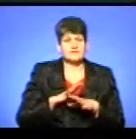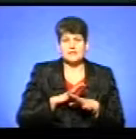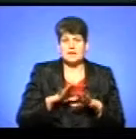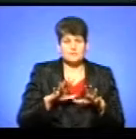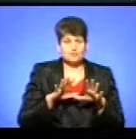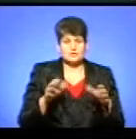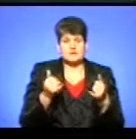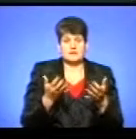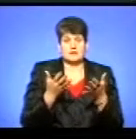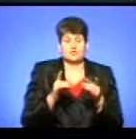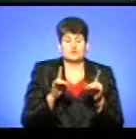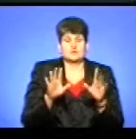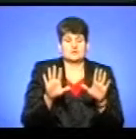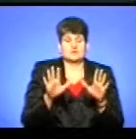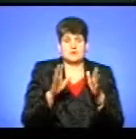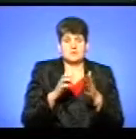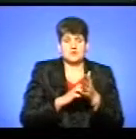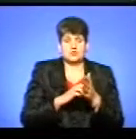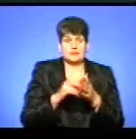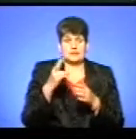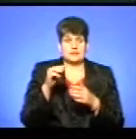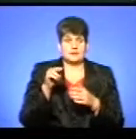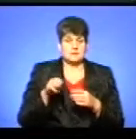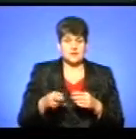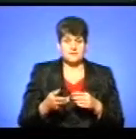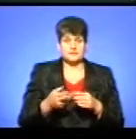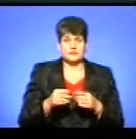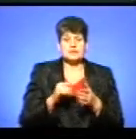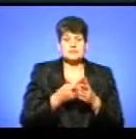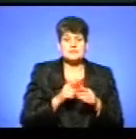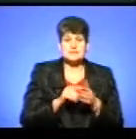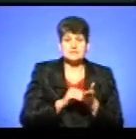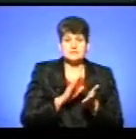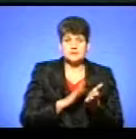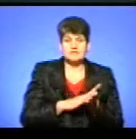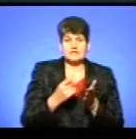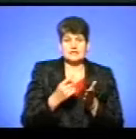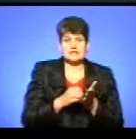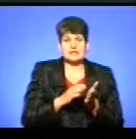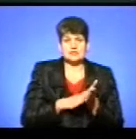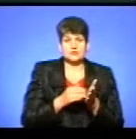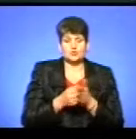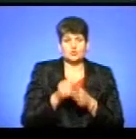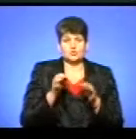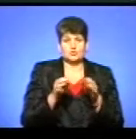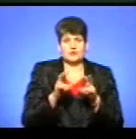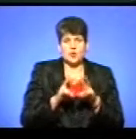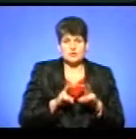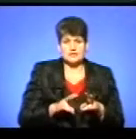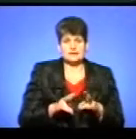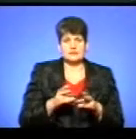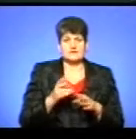слідчі встановлюють, що стало причиною ДТП. Відомості за даним фактом внесли до єдиного реєстру досудових розслідувань за